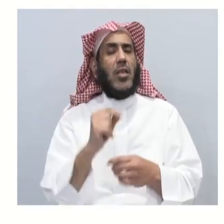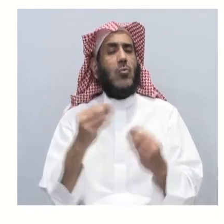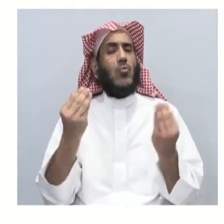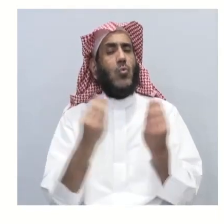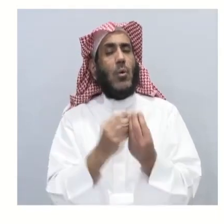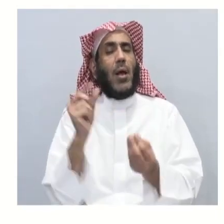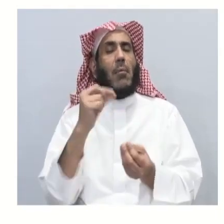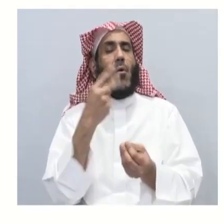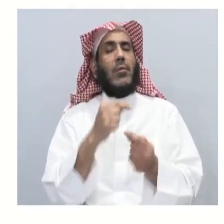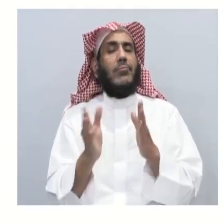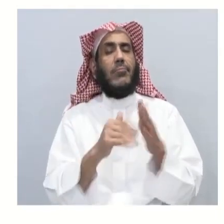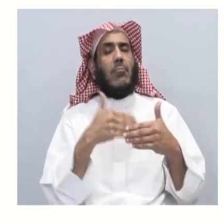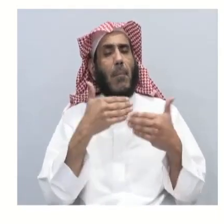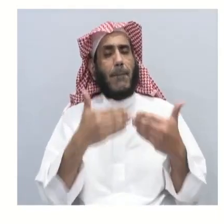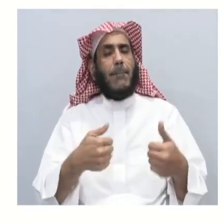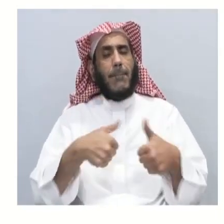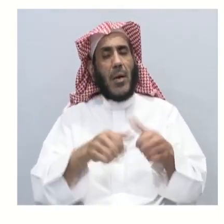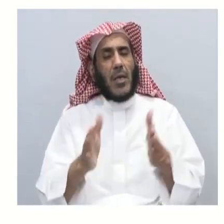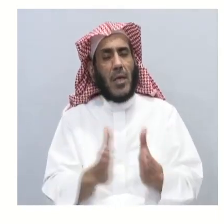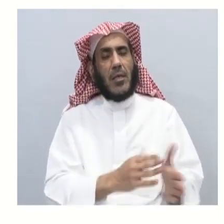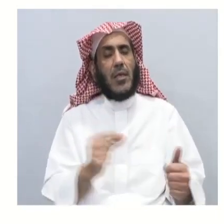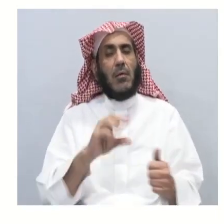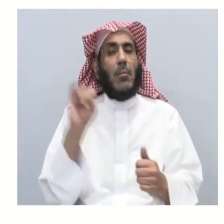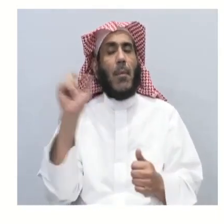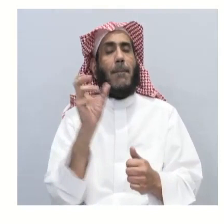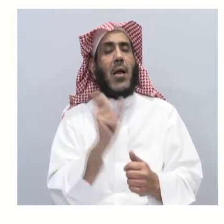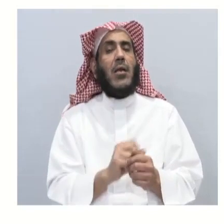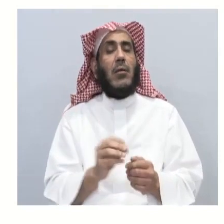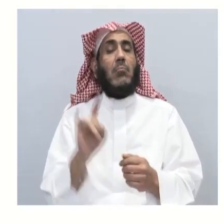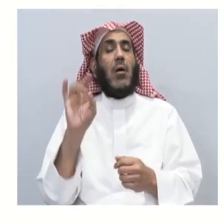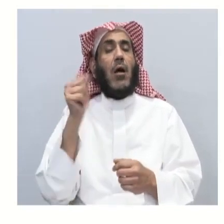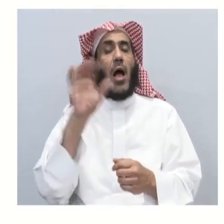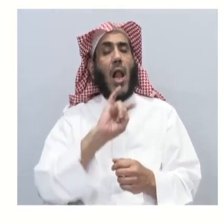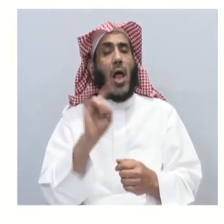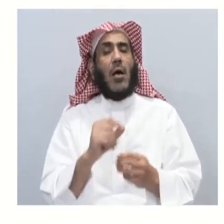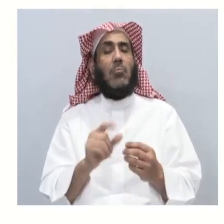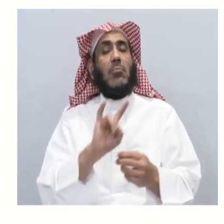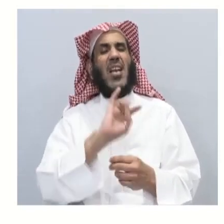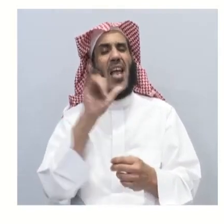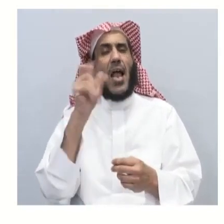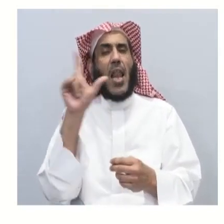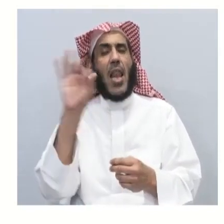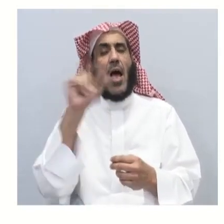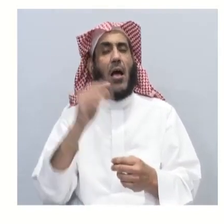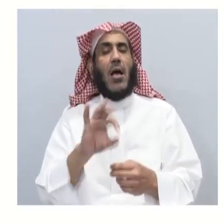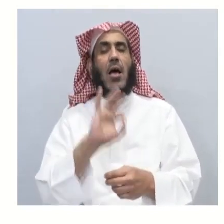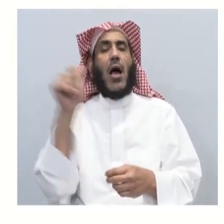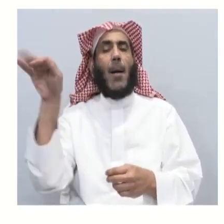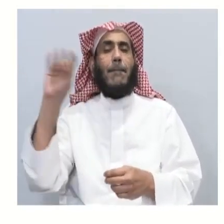واحدة. كذلك بقية الكلمات، ممن، ألا، لألا،